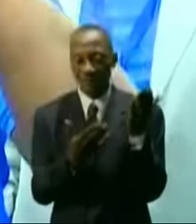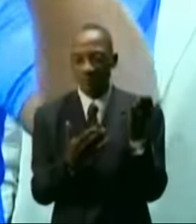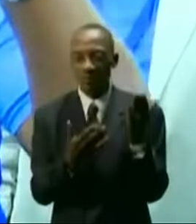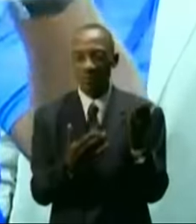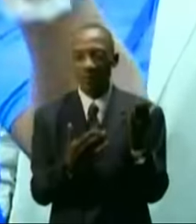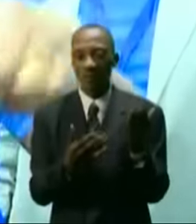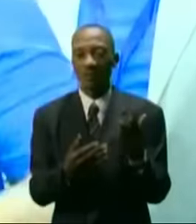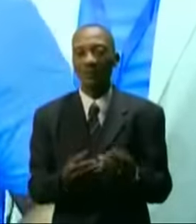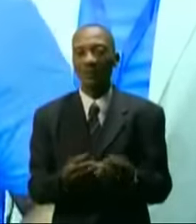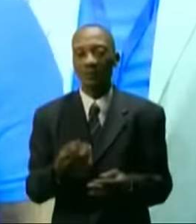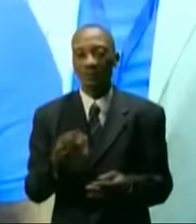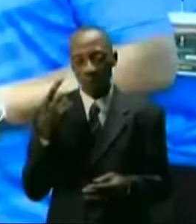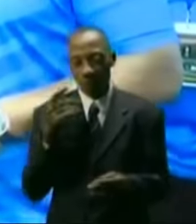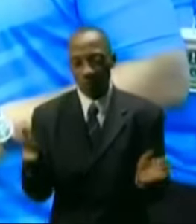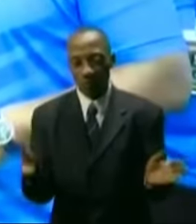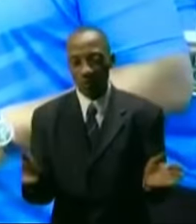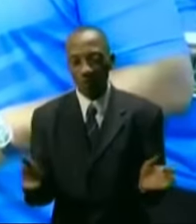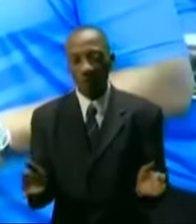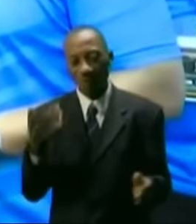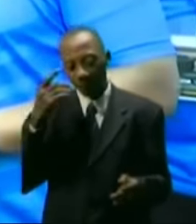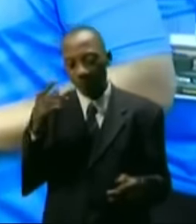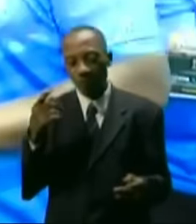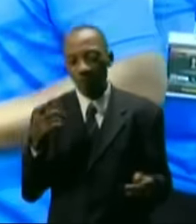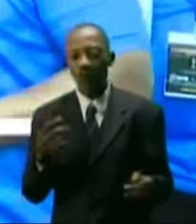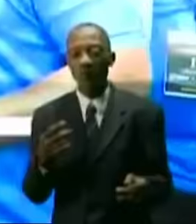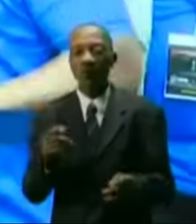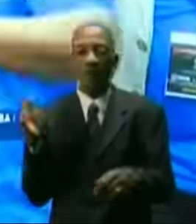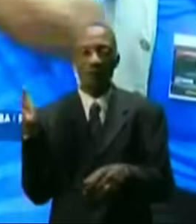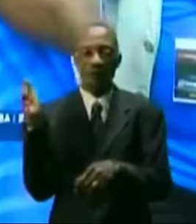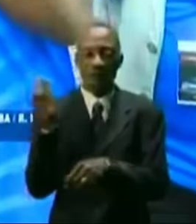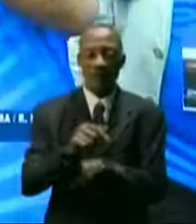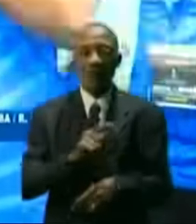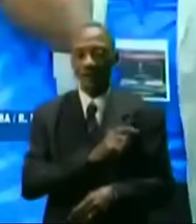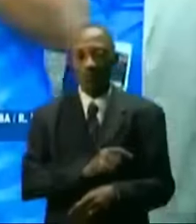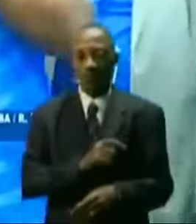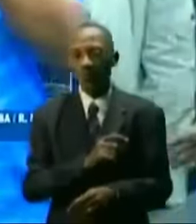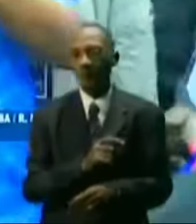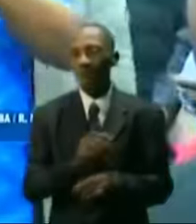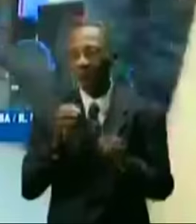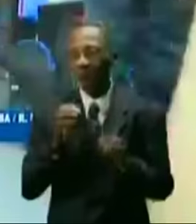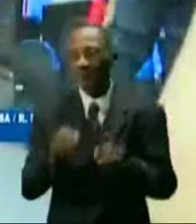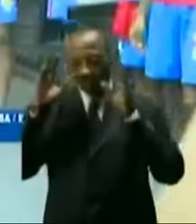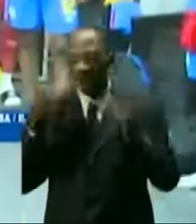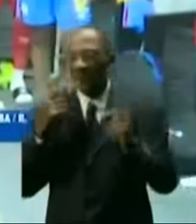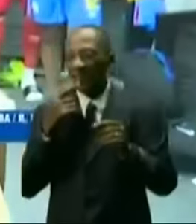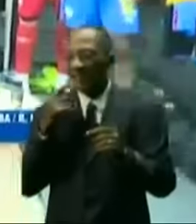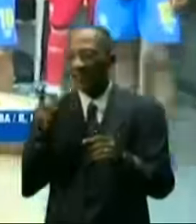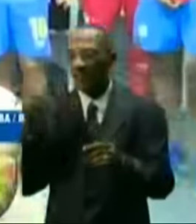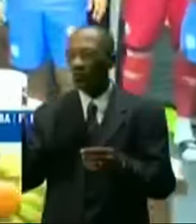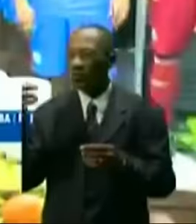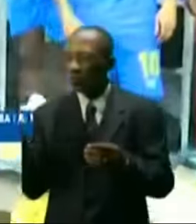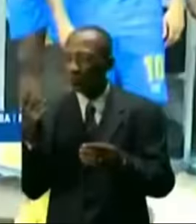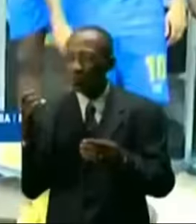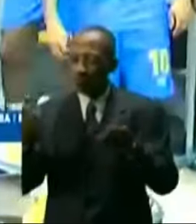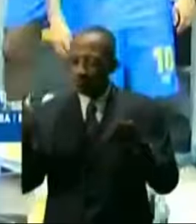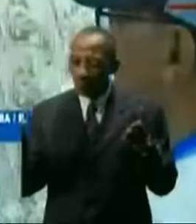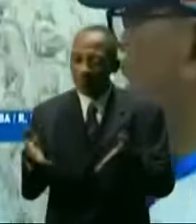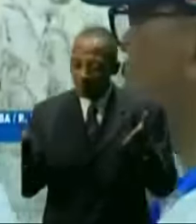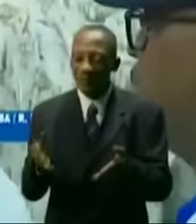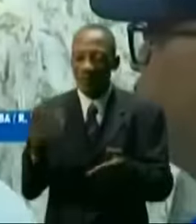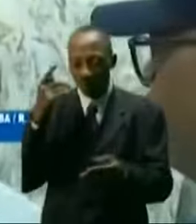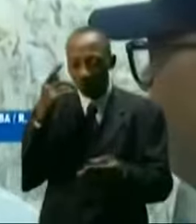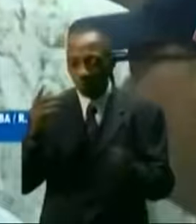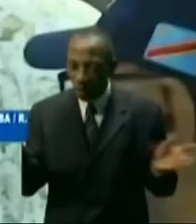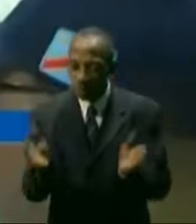faire d'être les meilleurs sur le terrain. La phase aller de ces éliminatoires se clôture pour les Léopards le 21 mars 2025 à